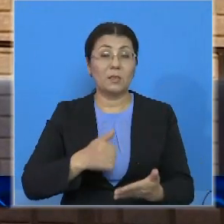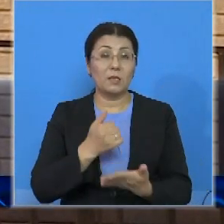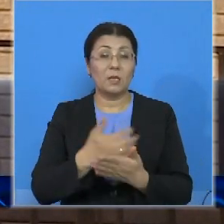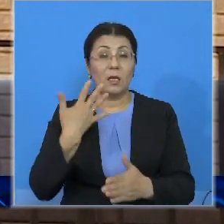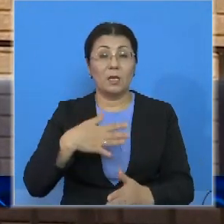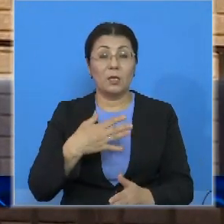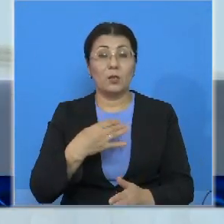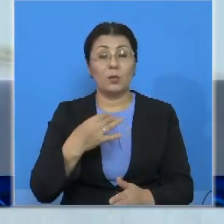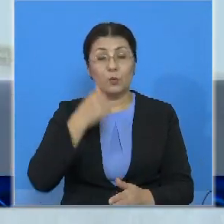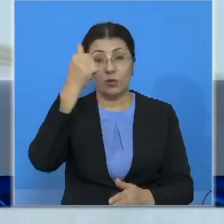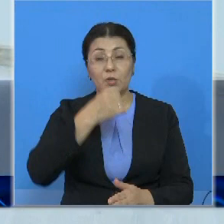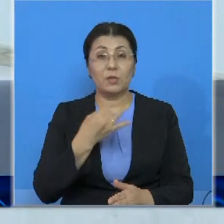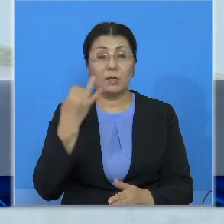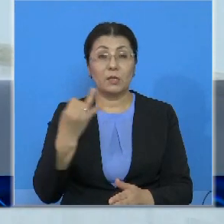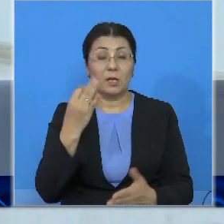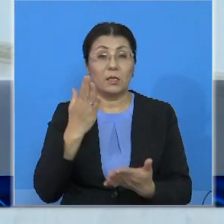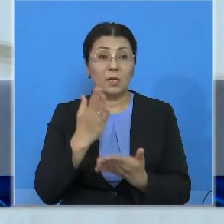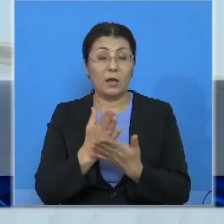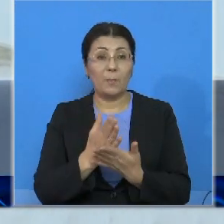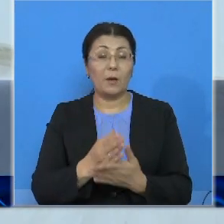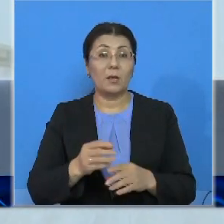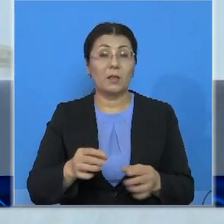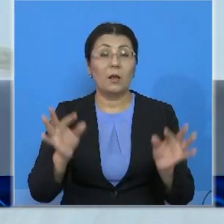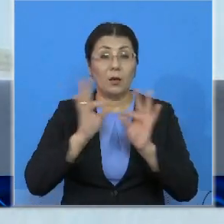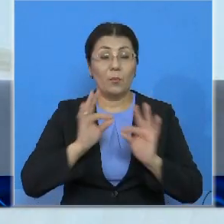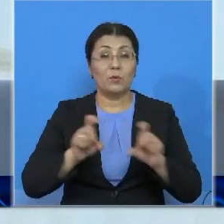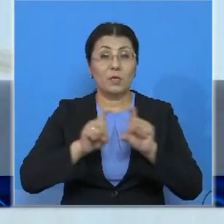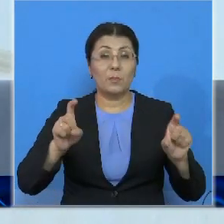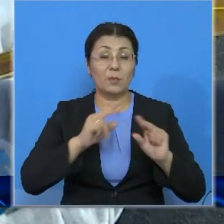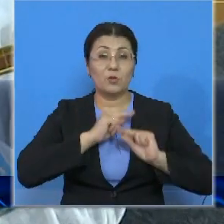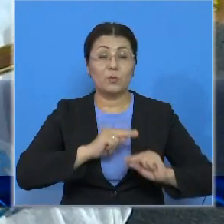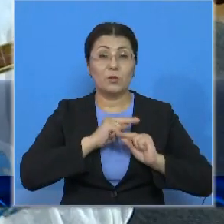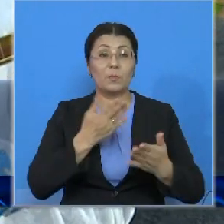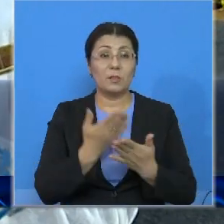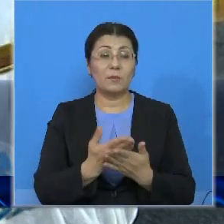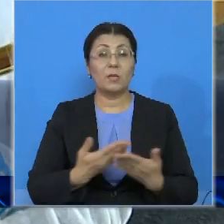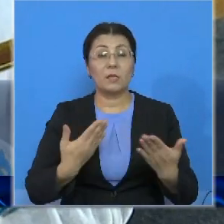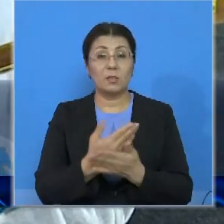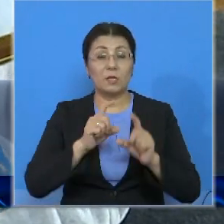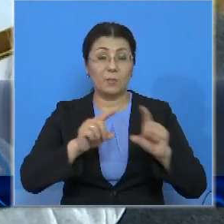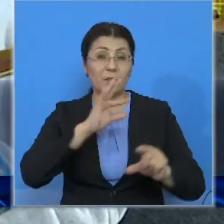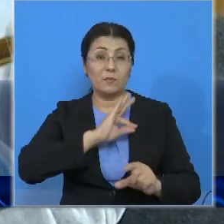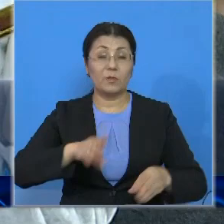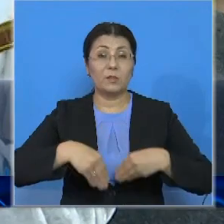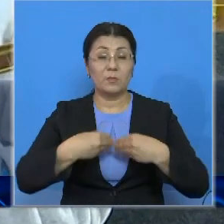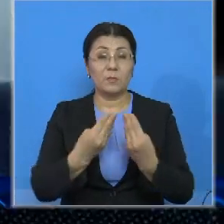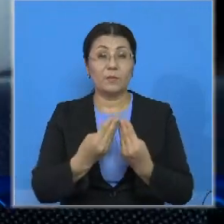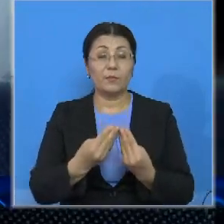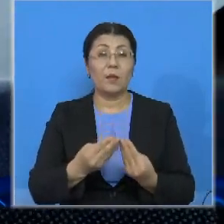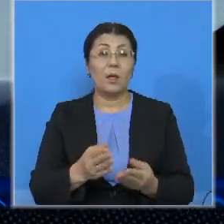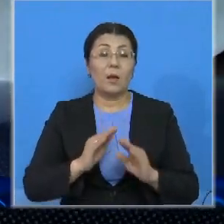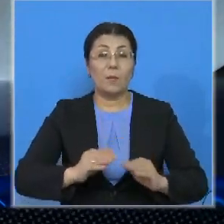50 жылдық тарихы бар музыка мектебі жұмыс істейді. Бүгінде демеушілердің көмегімен жаңа ғимарат қолданысқа беріліп, өнерлі балалар шеберлігін шыңдап